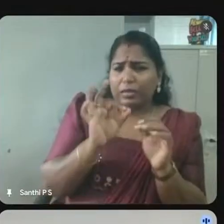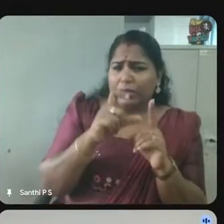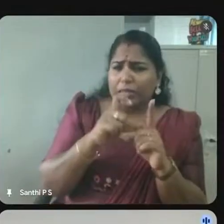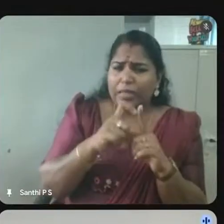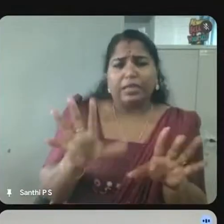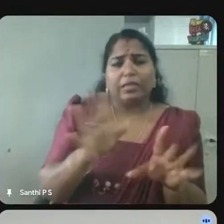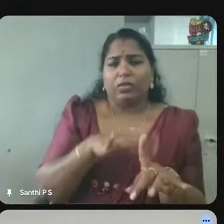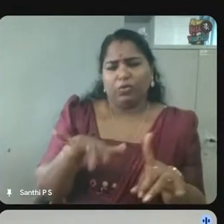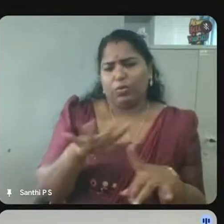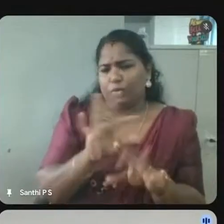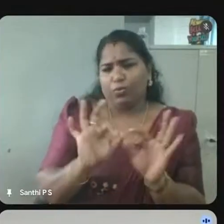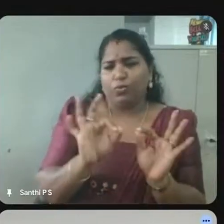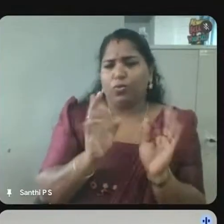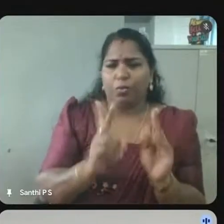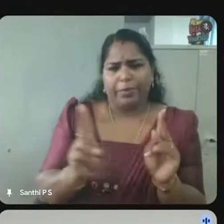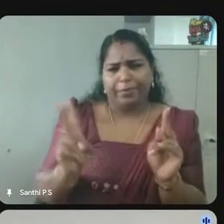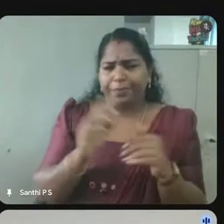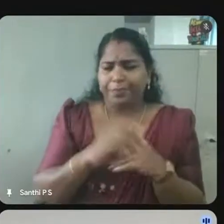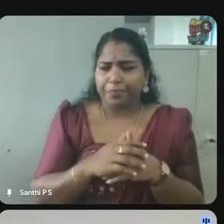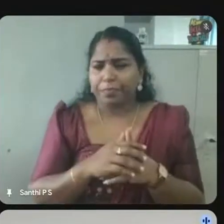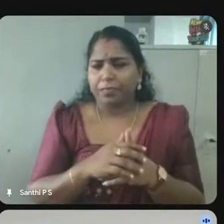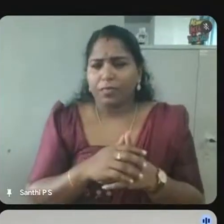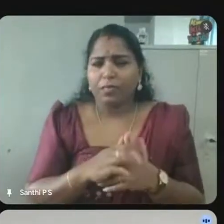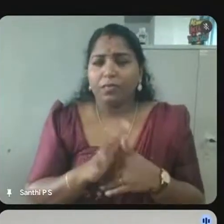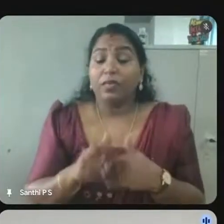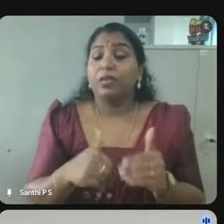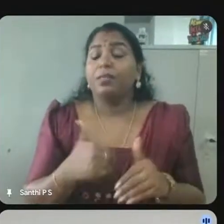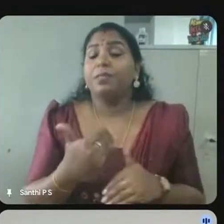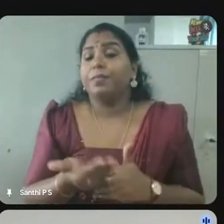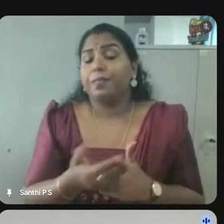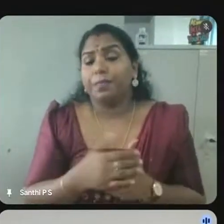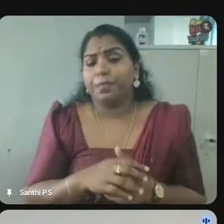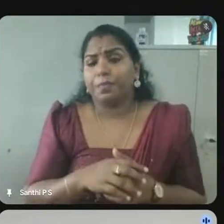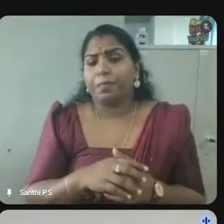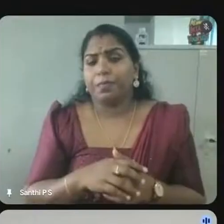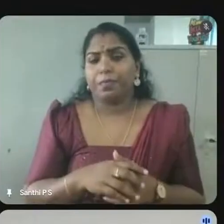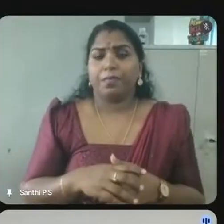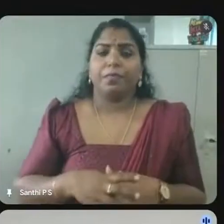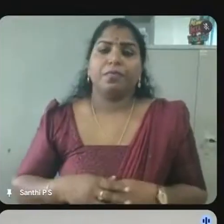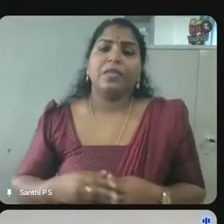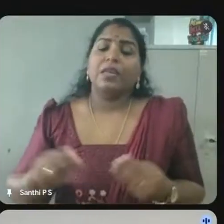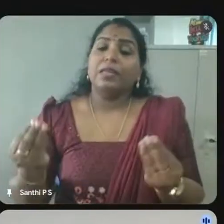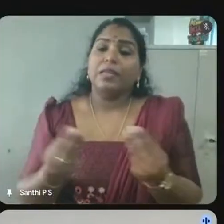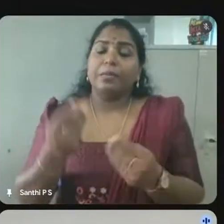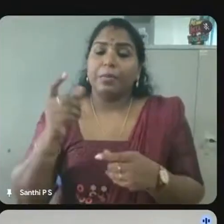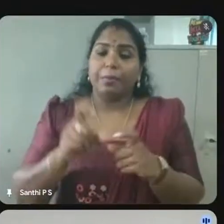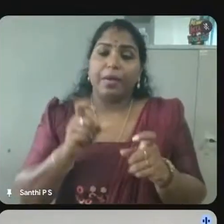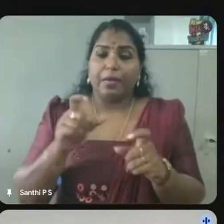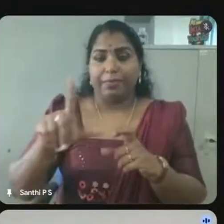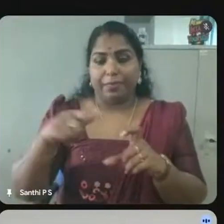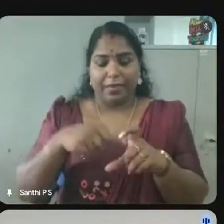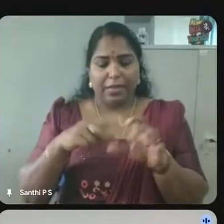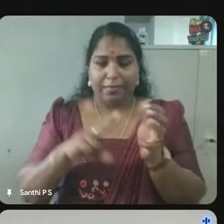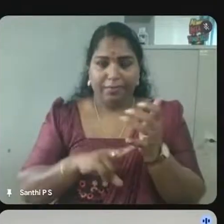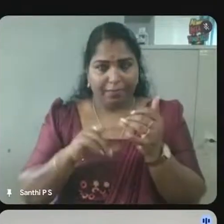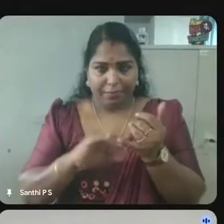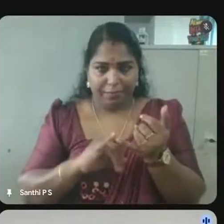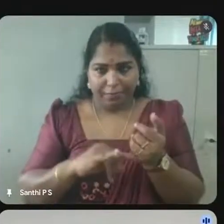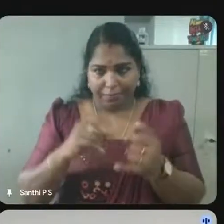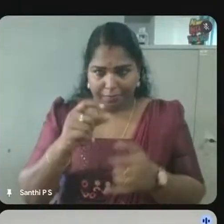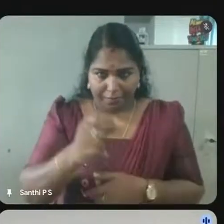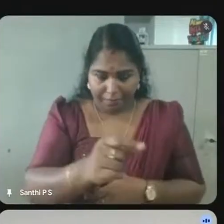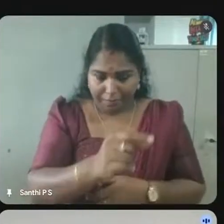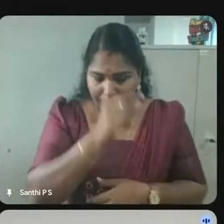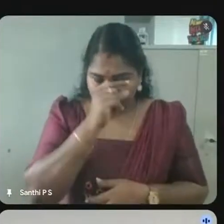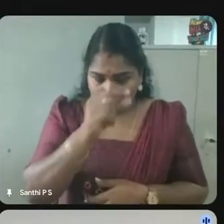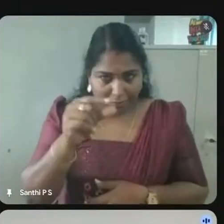നമ്മൾ മനസ്സിലാക്കാൻ. പിന്നെ ചിലപ്പോ പലരും ഈ നമ്മൾ ലെൻസ് കാറ്ററാക്ട് ചെയ്യുമ്പോൾ ലെൻസ് വെക്കുന്നത് ഈ ലെൻസിന്റെ ചുറ്റും നമ്മുടെ